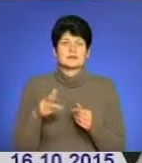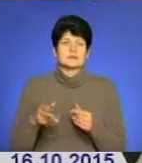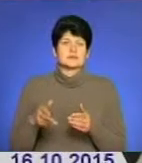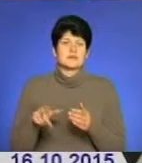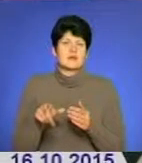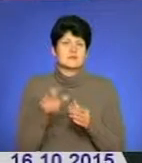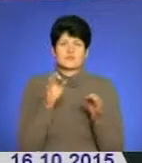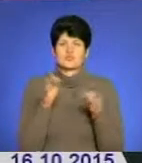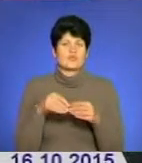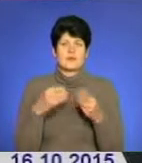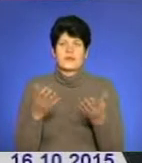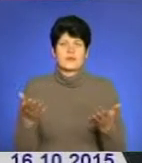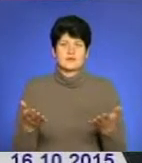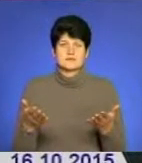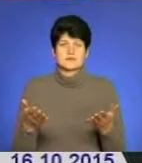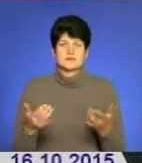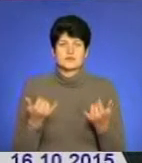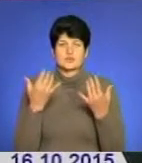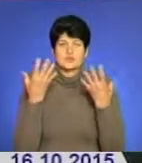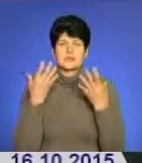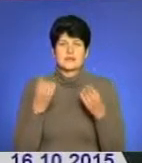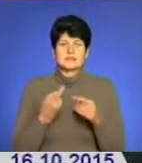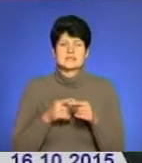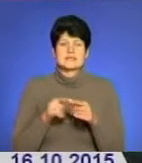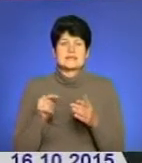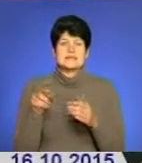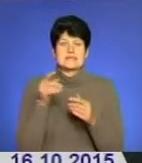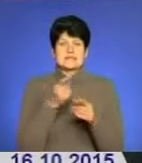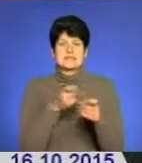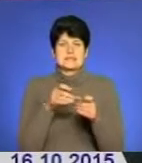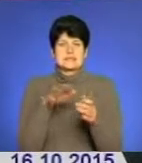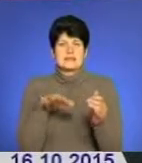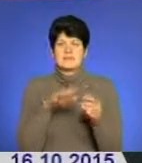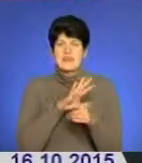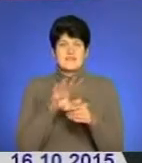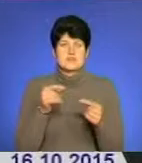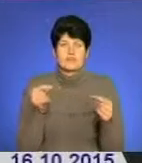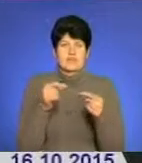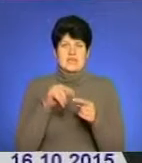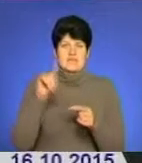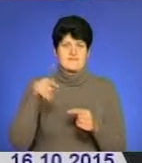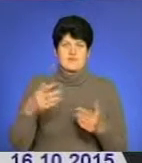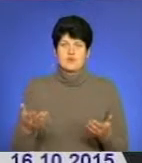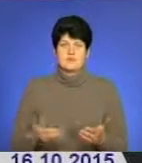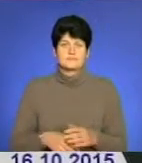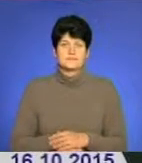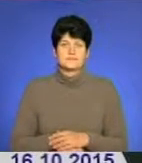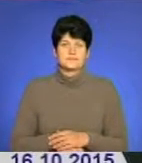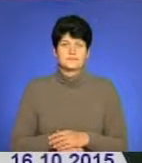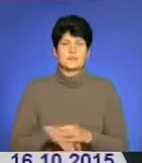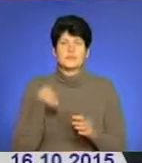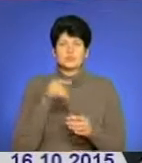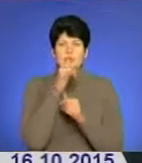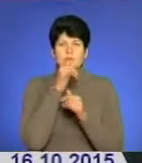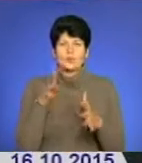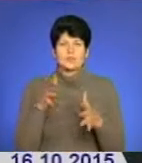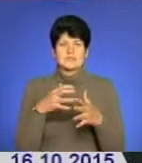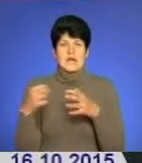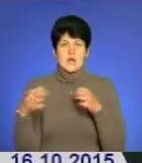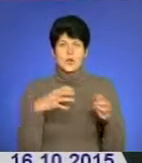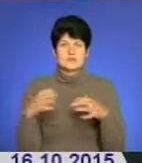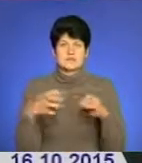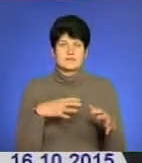абсолютно нічого не дасть. На сьогоднішній день навіть це саме стрільбище не відповідає міжнародним вимогам. І тому не можна так розривати його